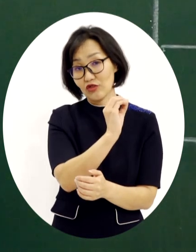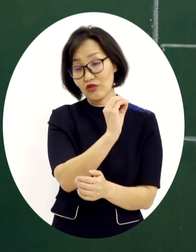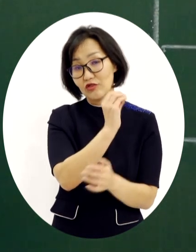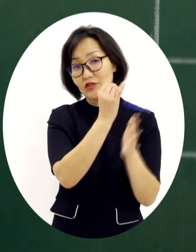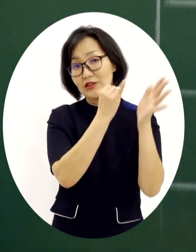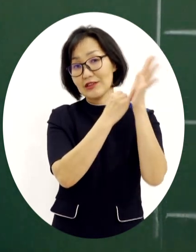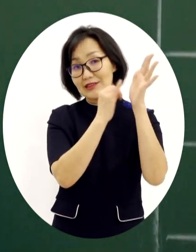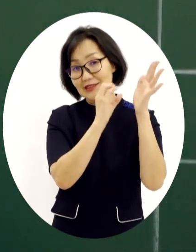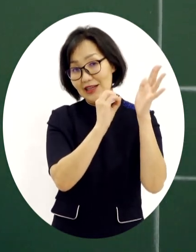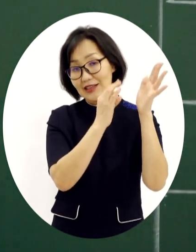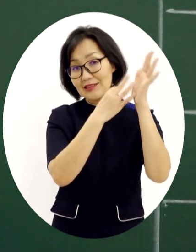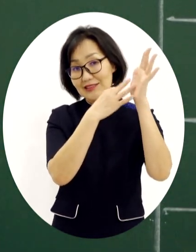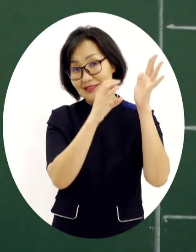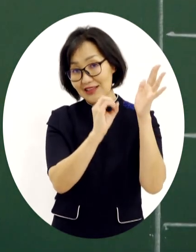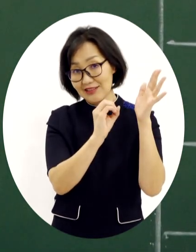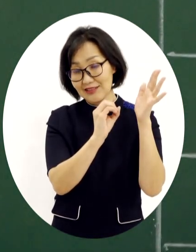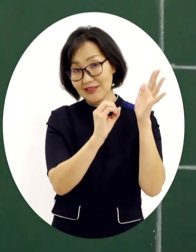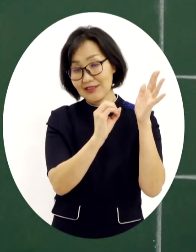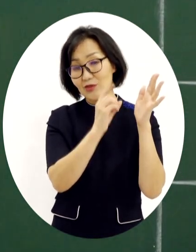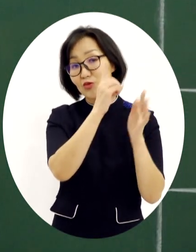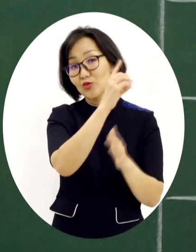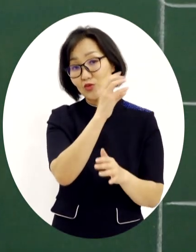20 40 60